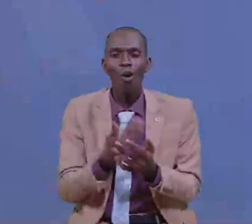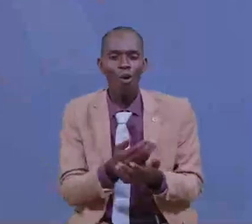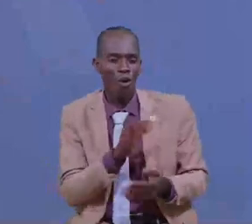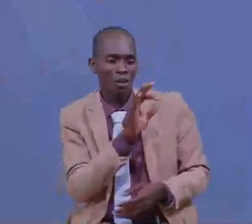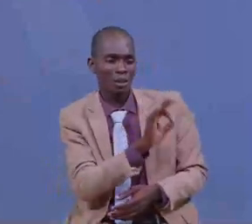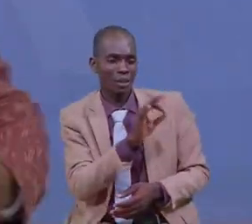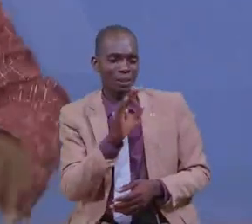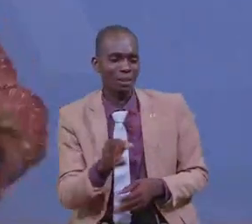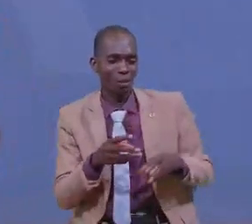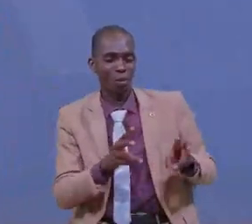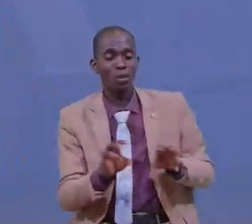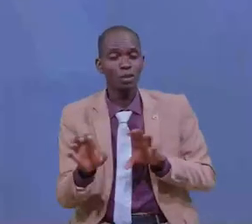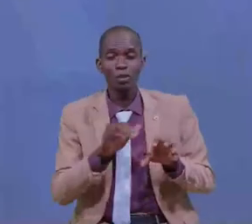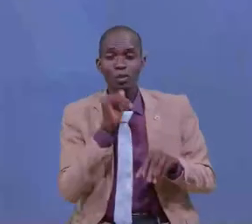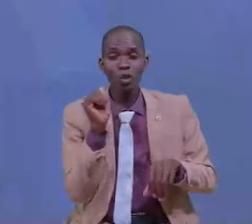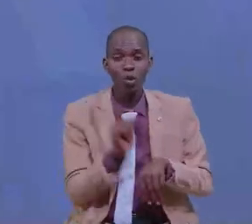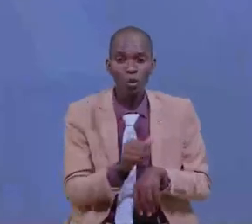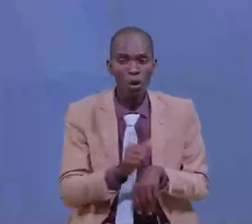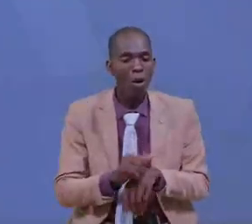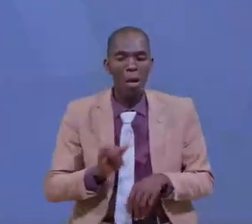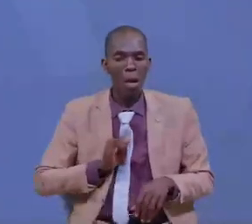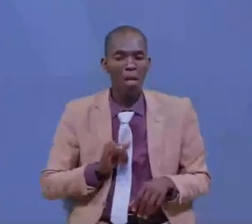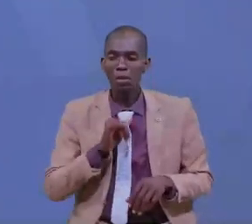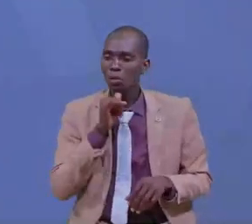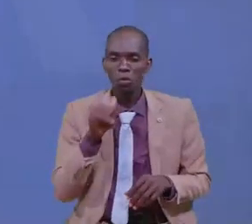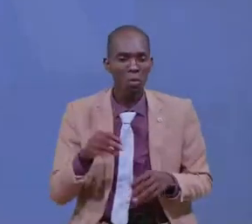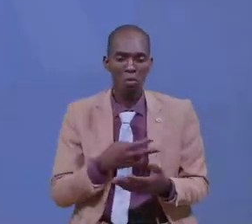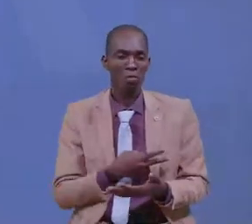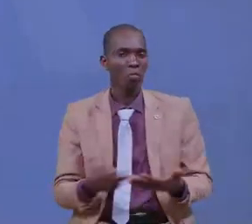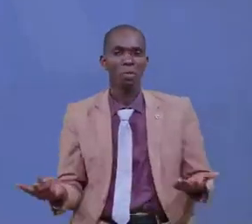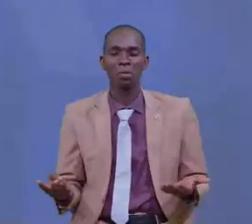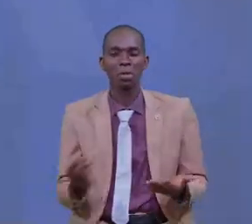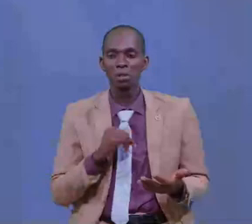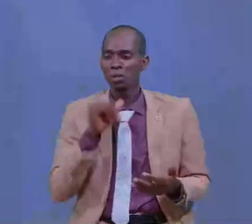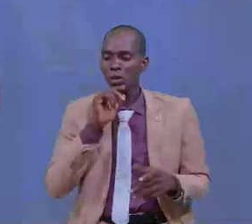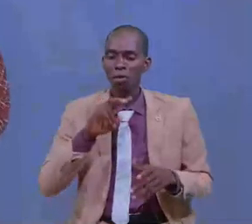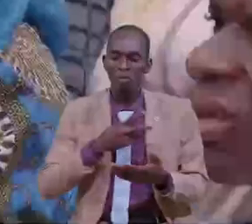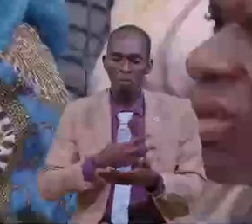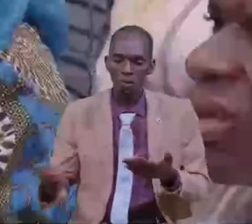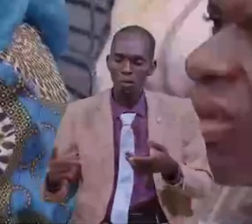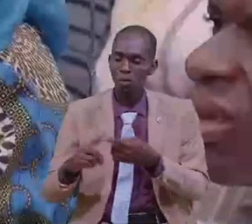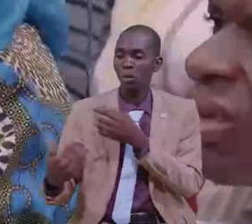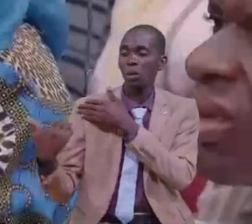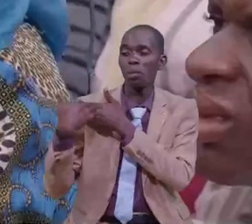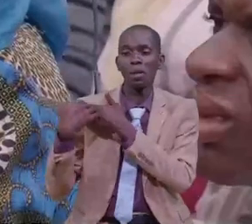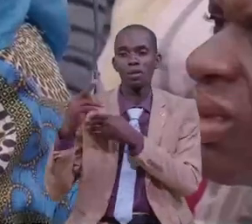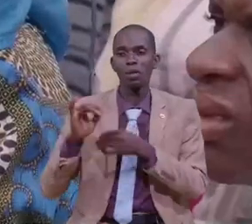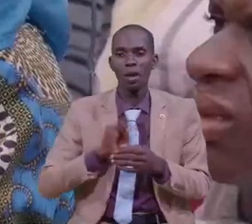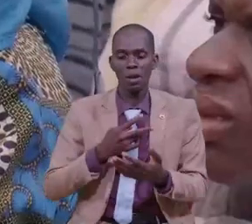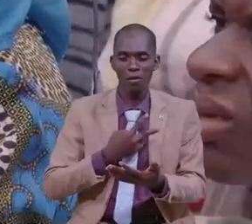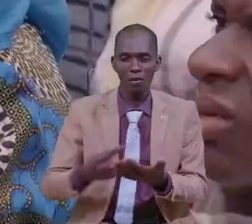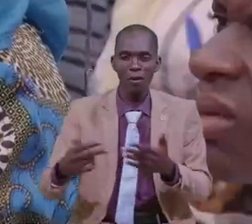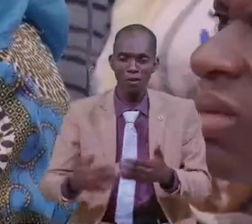Parce que tout cela n'a pas marché. Je n'ai pas vraiment échoué. Mais j'ai échoué de